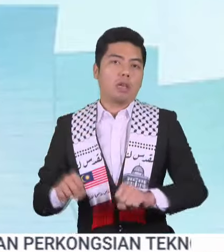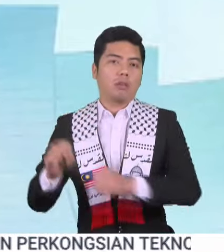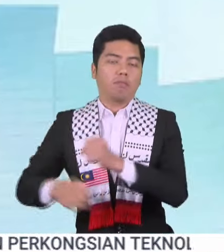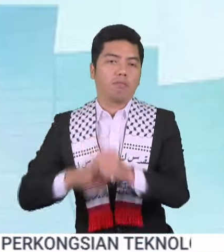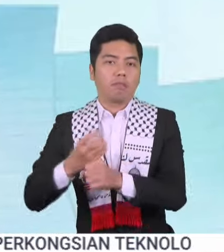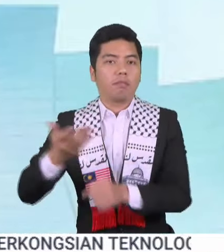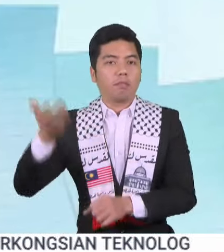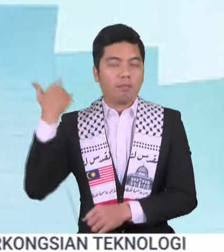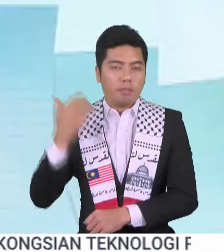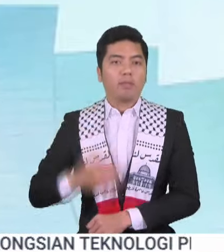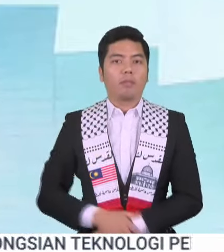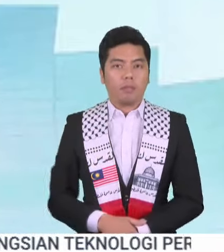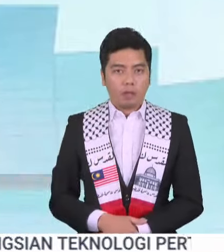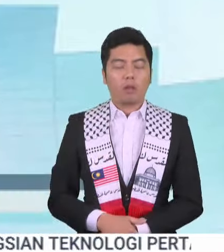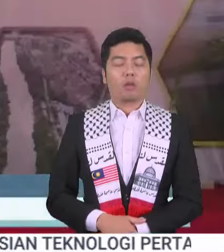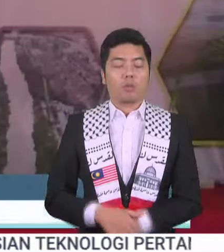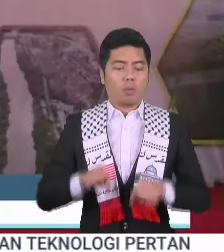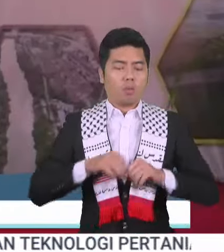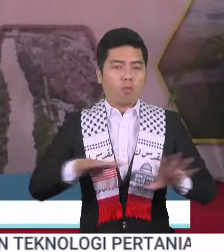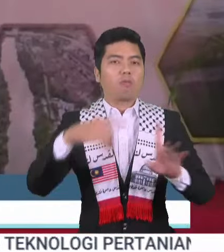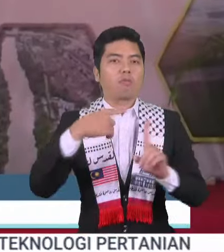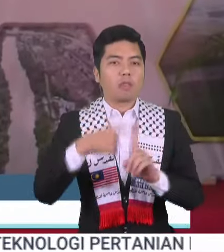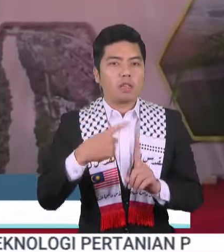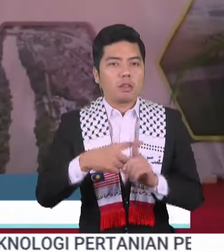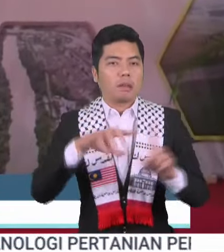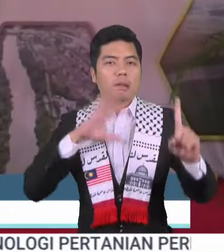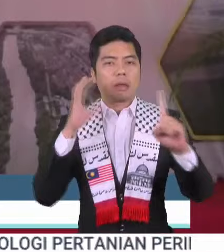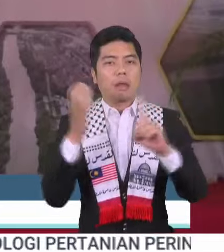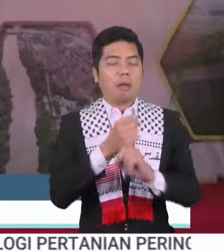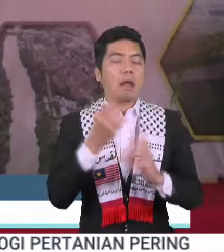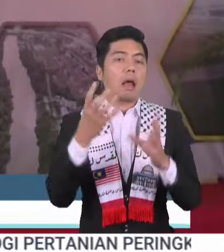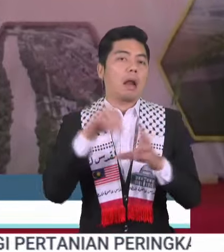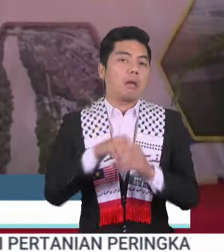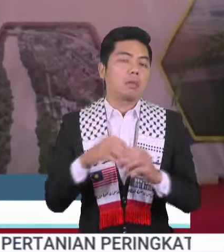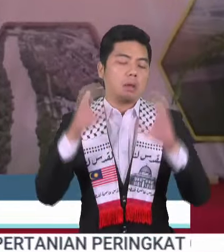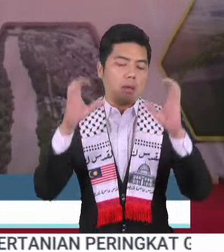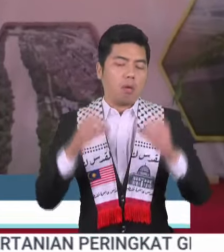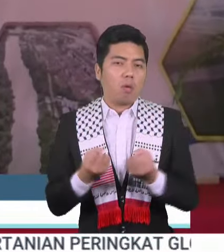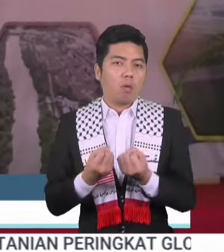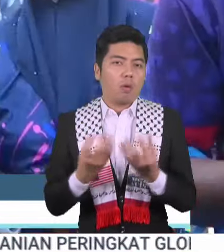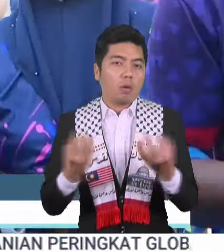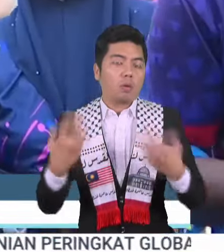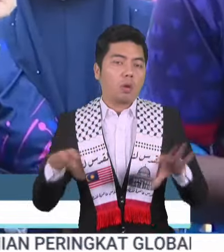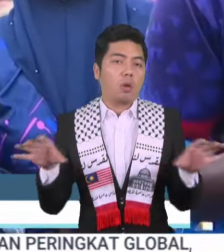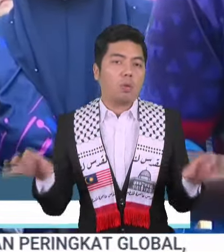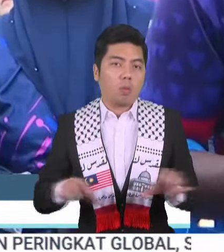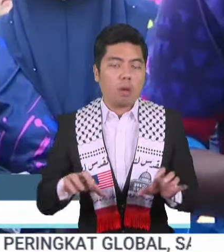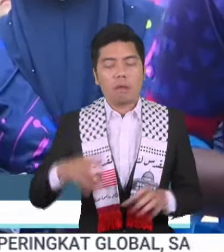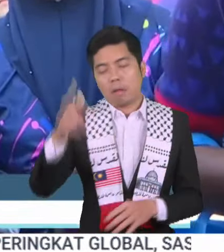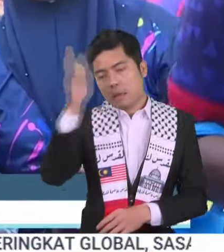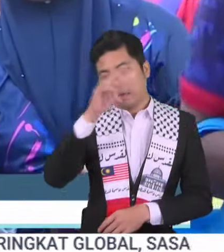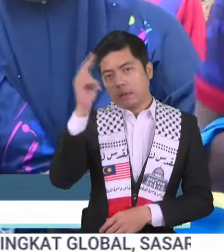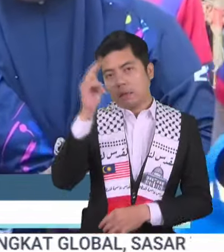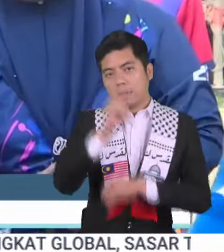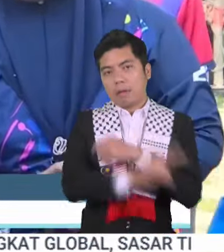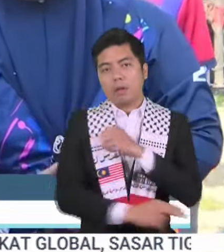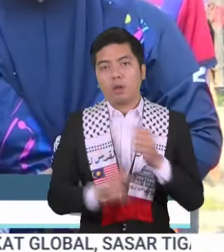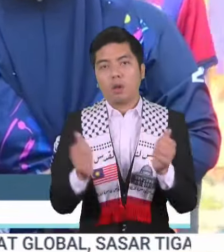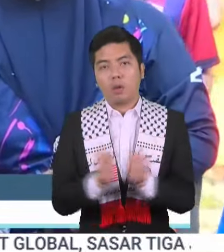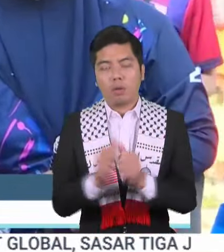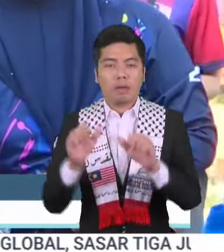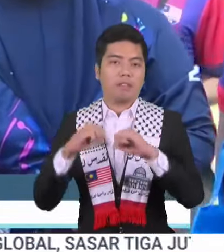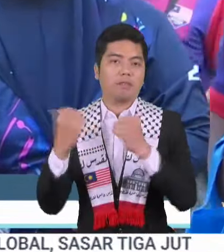pada tahun lalu. Perkembangan positif itu dicapai melalui pelbagai inisiatif yang dijalankan kerajaan negeri bersama